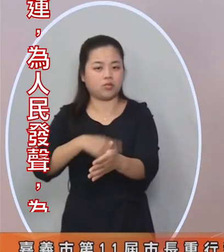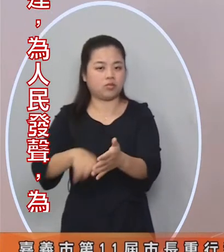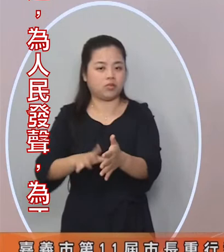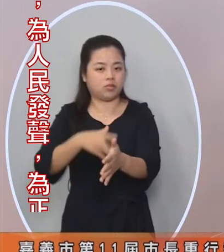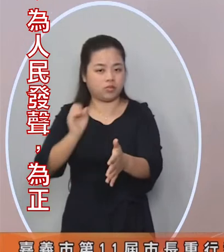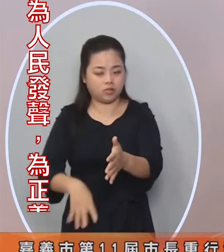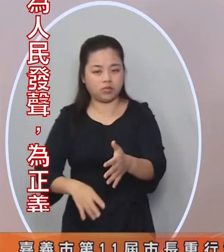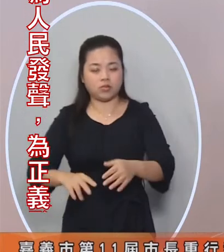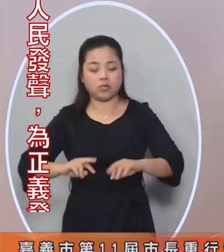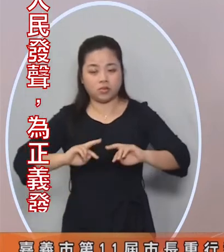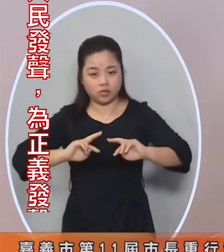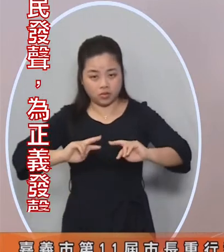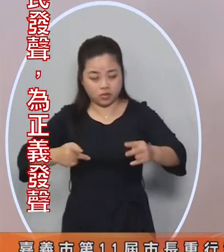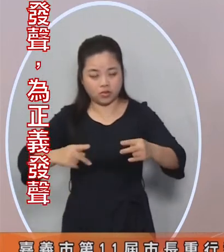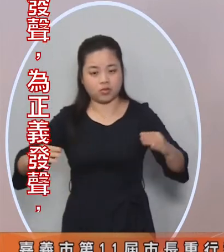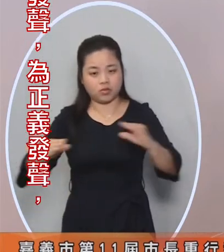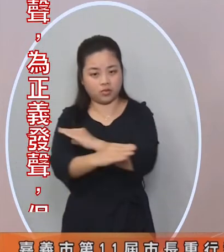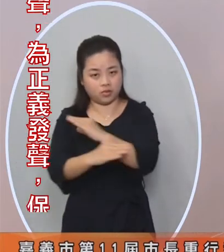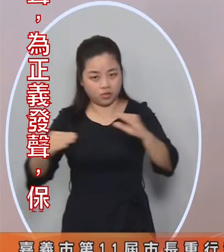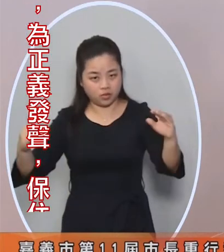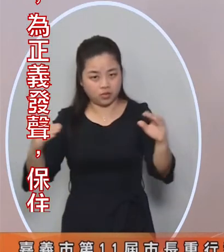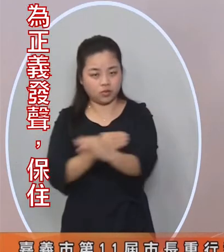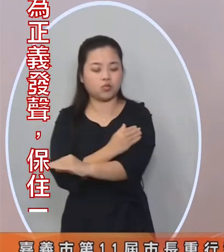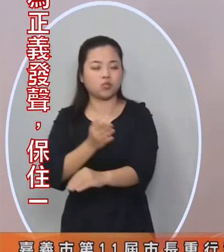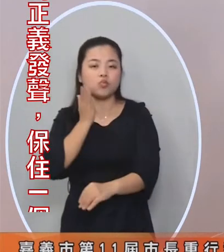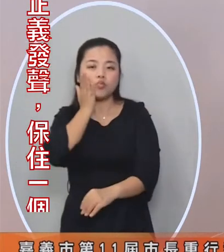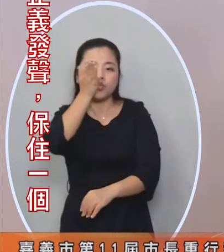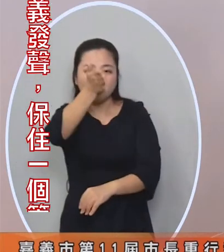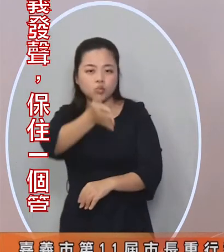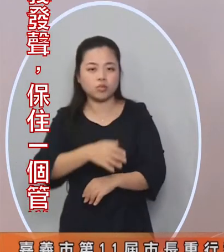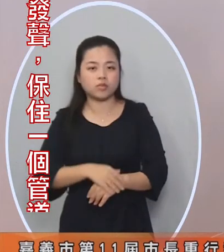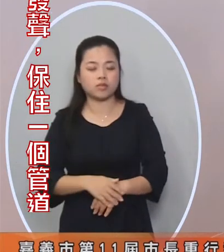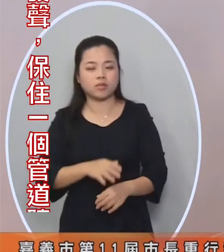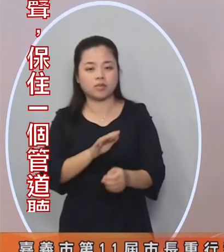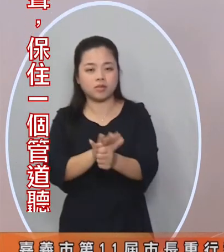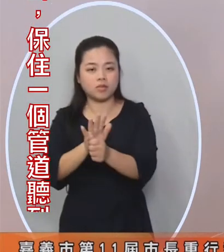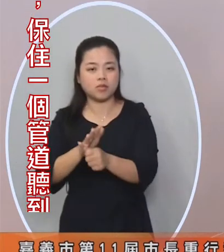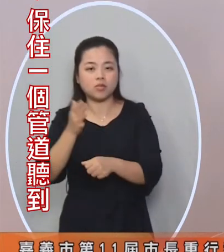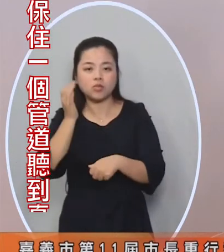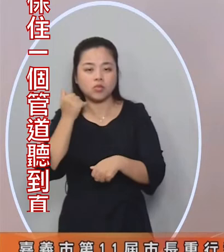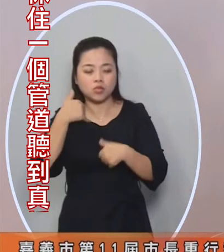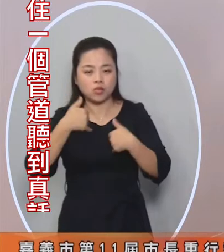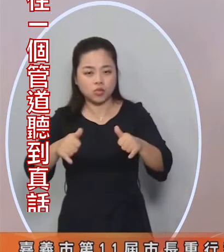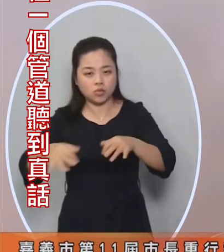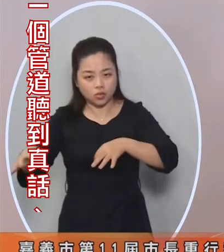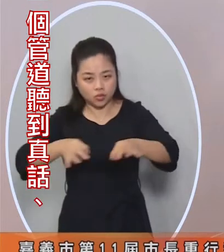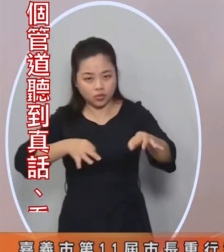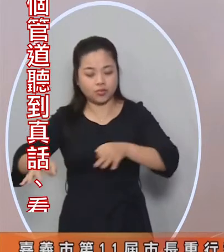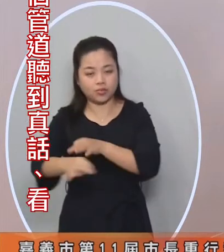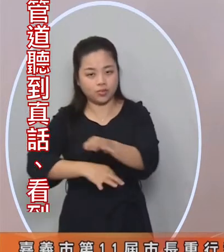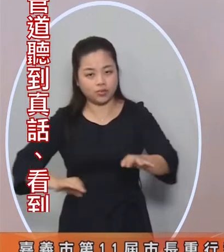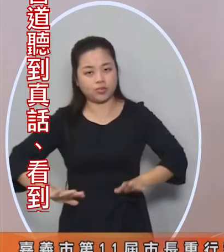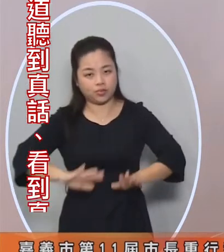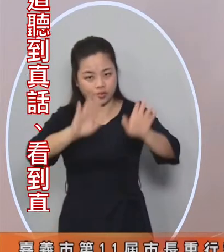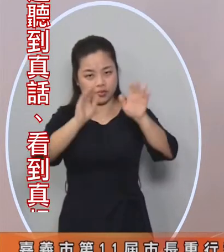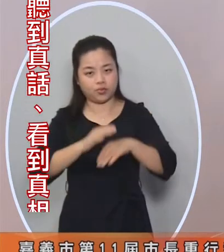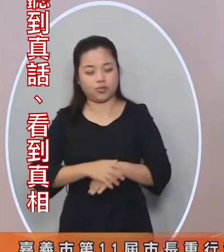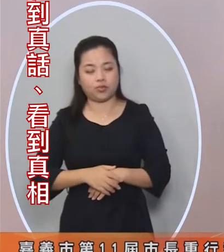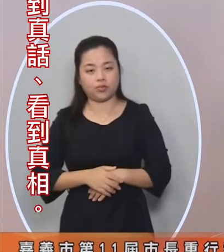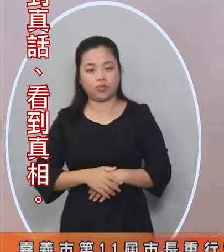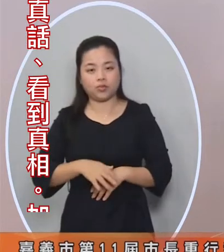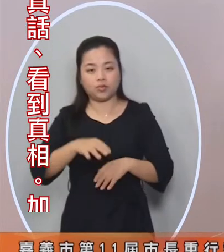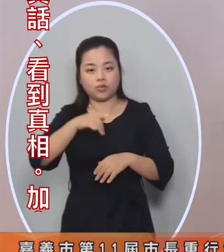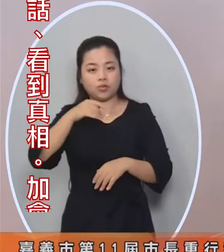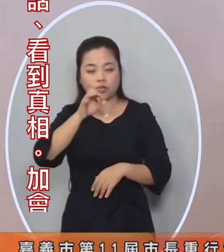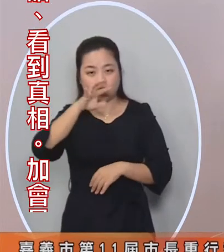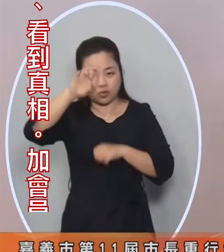性道路改回双向道，恢复双向双边采买文化，有利于道路两侧商家生意发展。吴凤